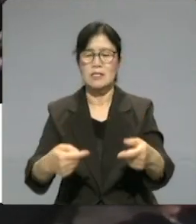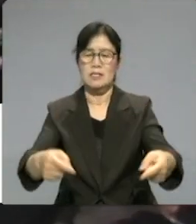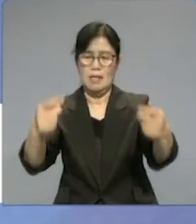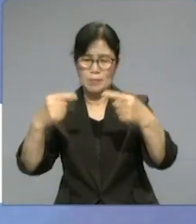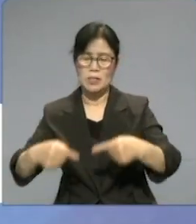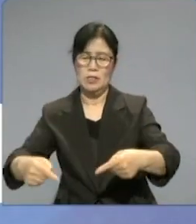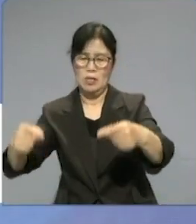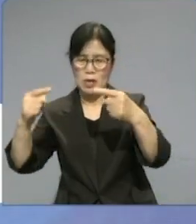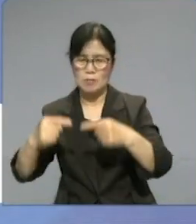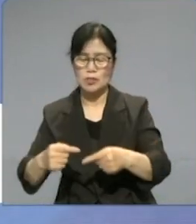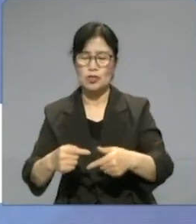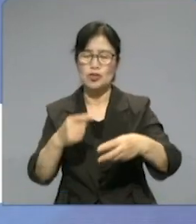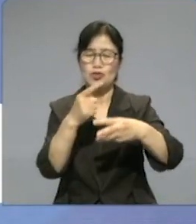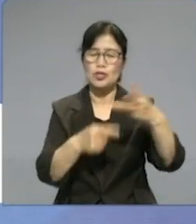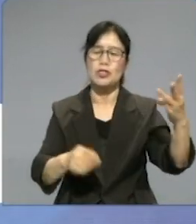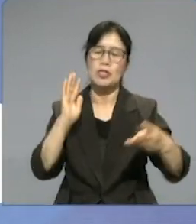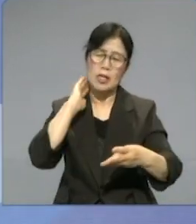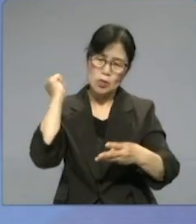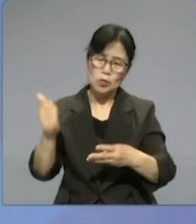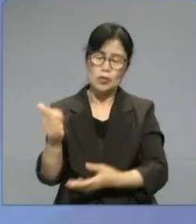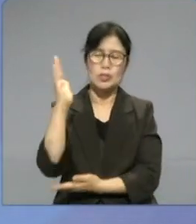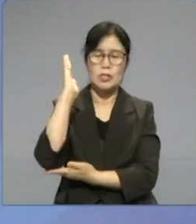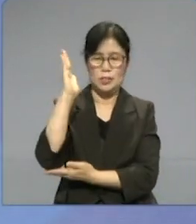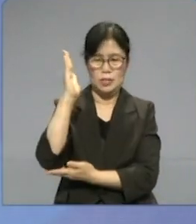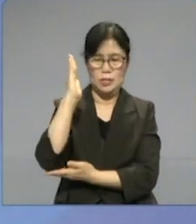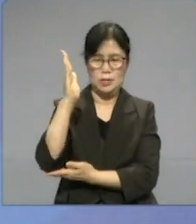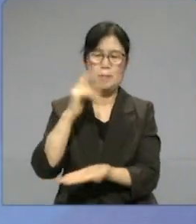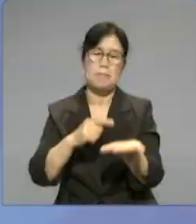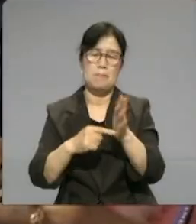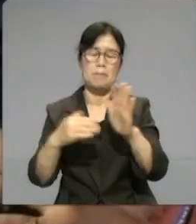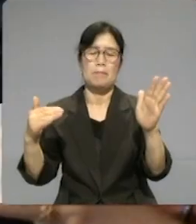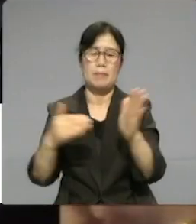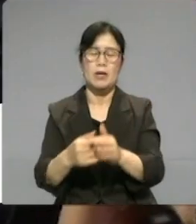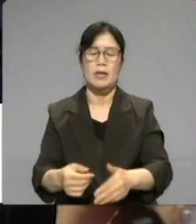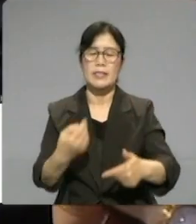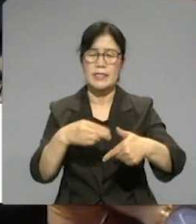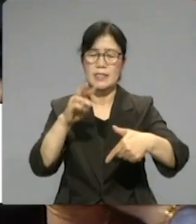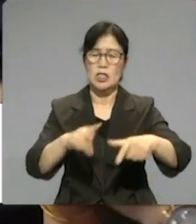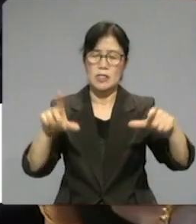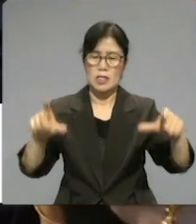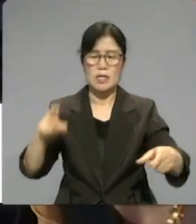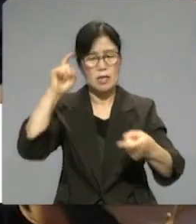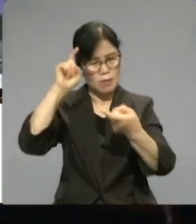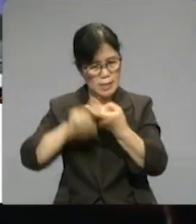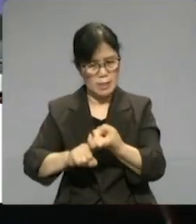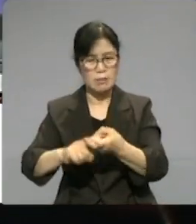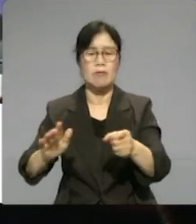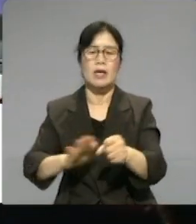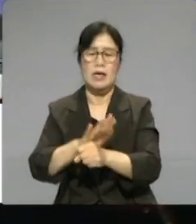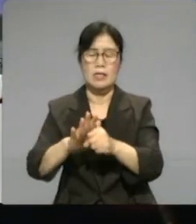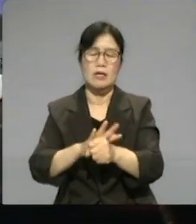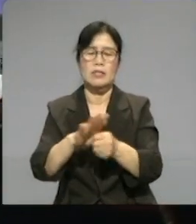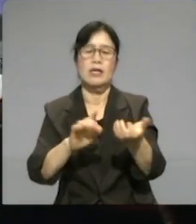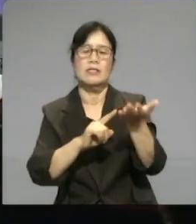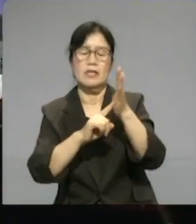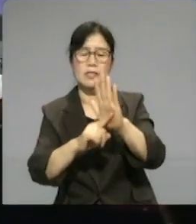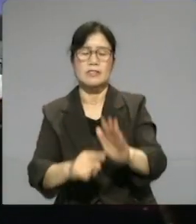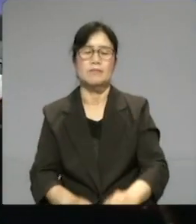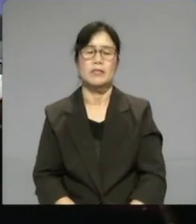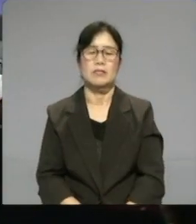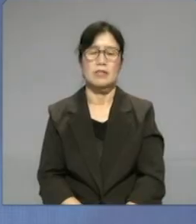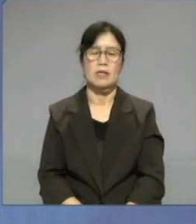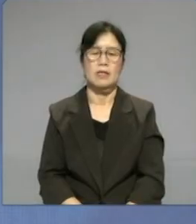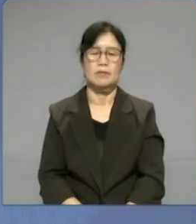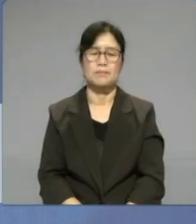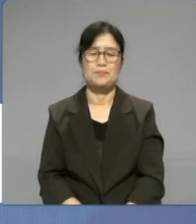참석하면서 윤성열 대통령도 기조 연설에 나섰는데 인천지역에 대한 관심과 애정을 숨기지 않았습니다